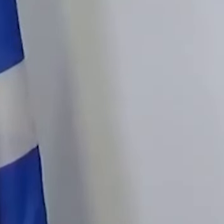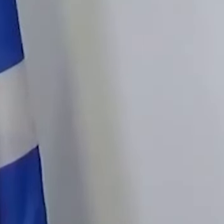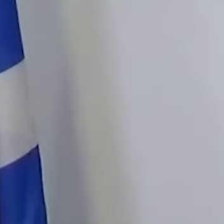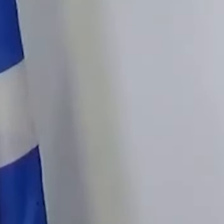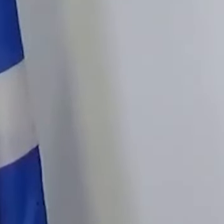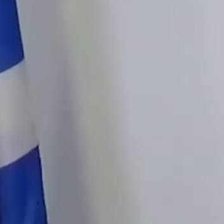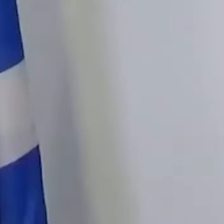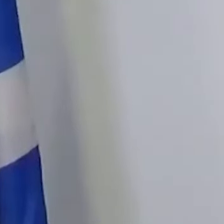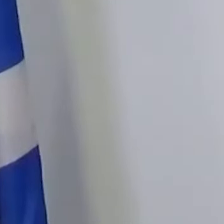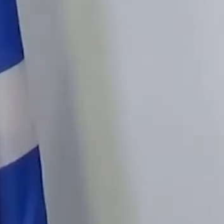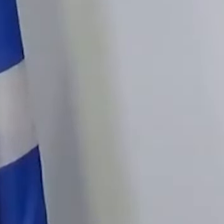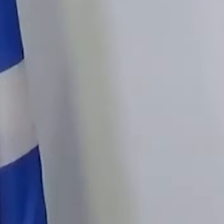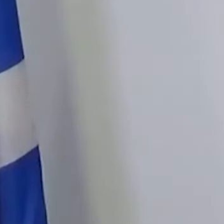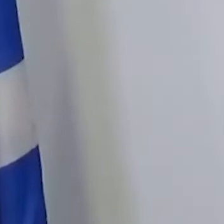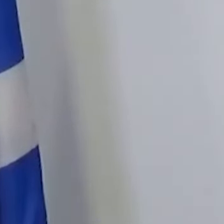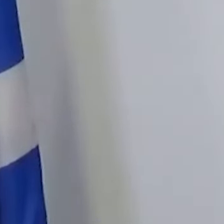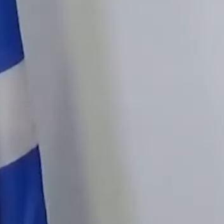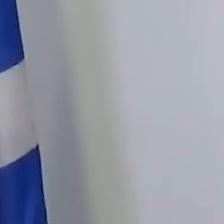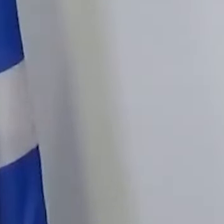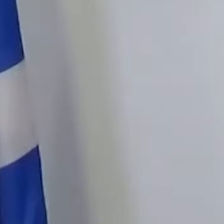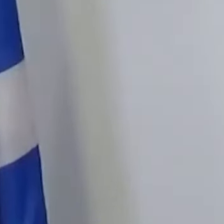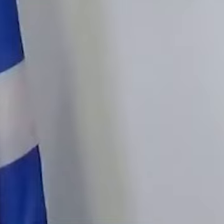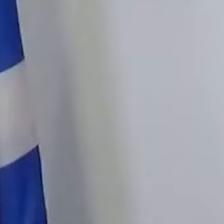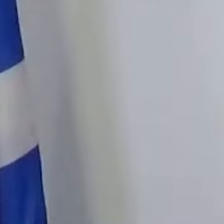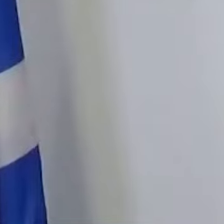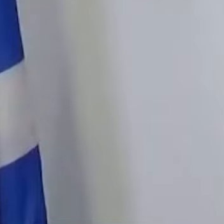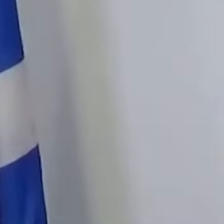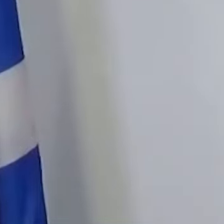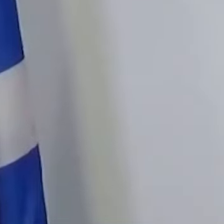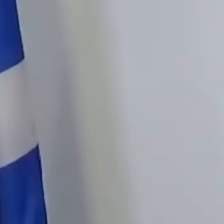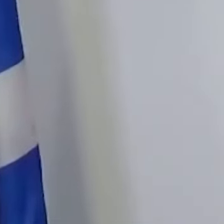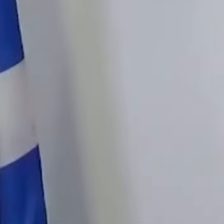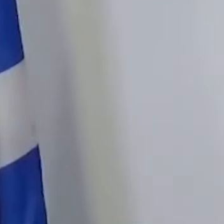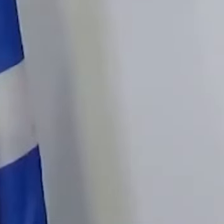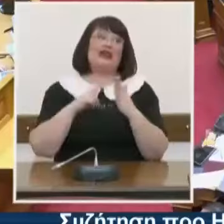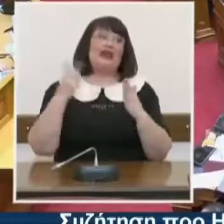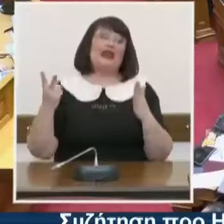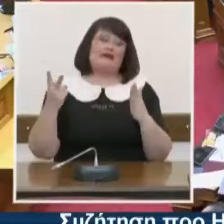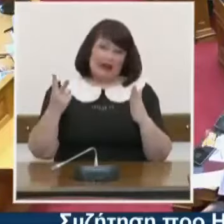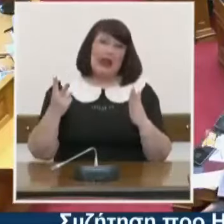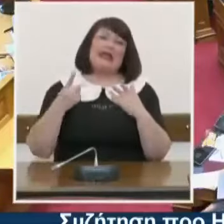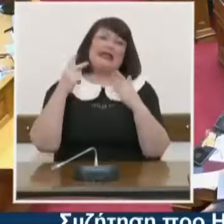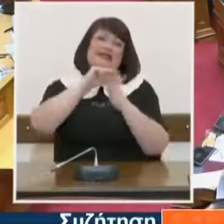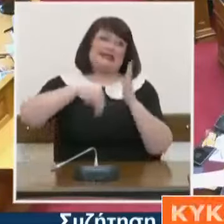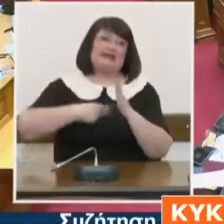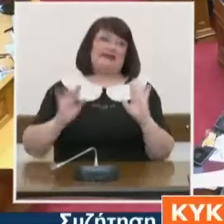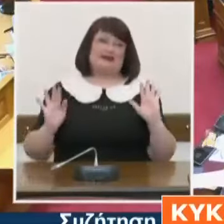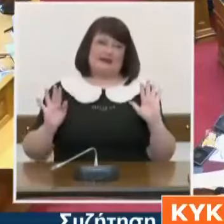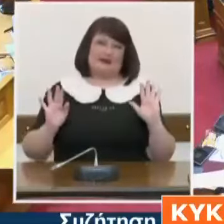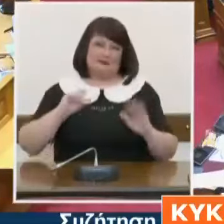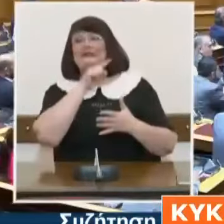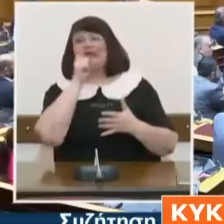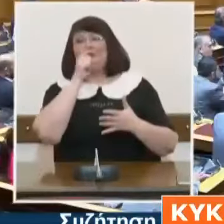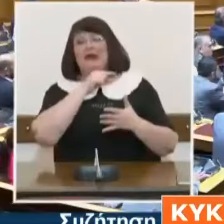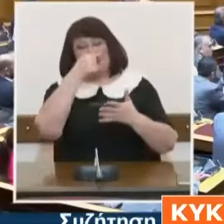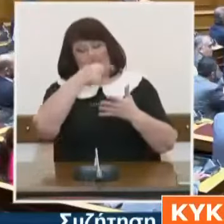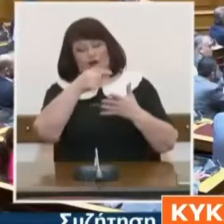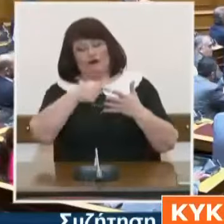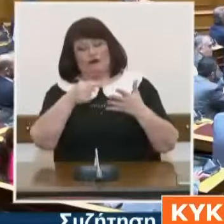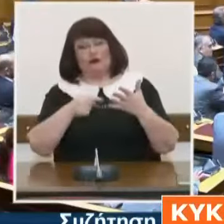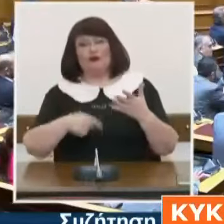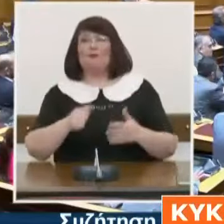των λογαριασμών τους. Αλλιώς φυλακή για κακούργημα και να αναλάβει δικαιοσύνη. Την ίδια ώρα, σύμφωνα με κύκλους του Υπουργείου Δικαιοσύνης, θα